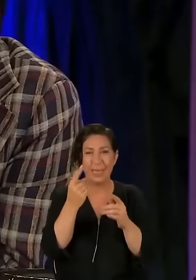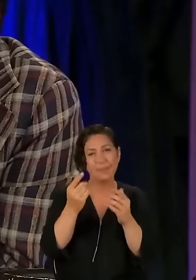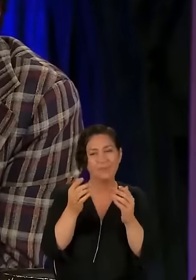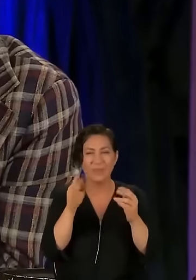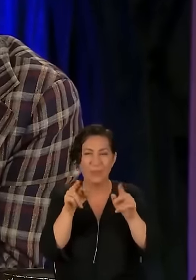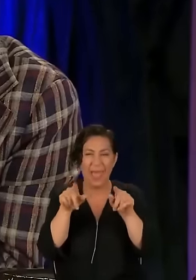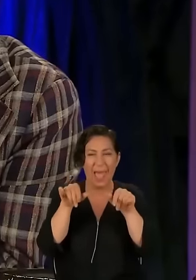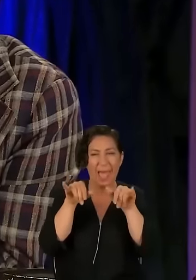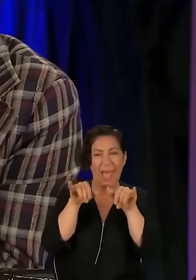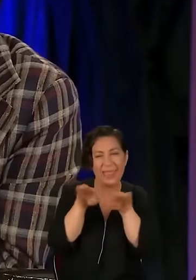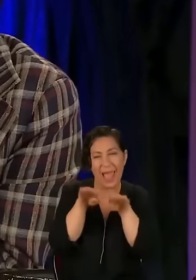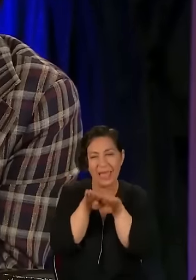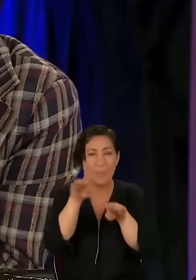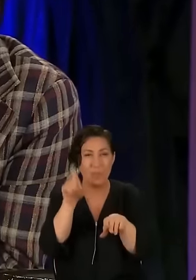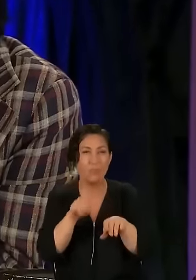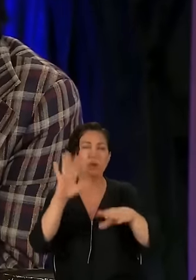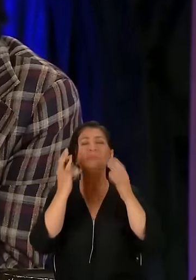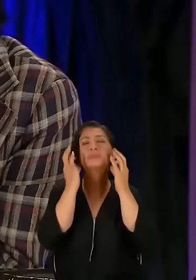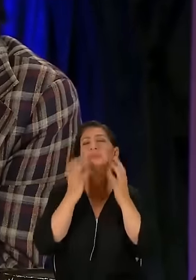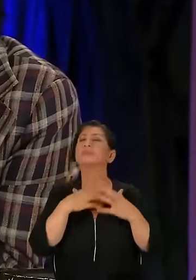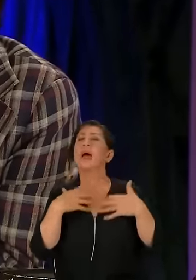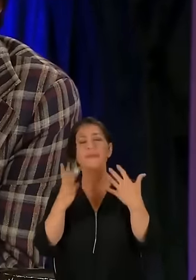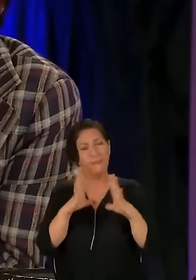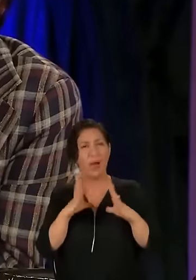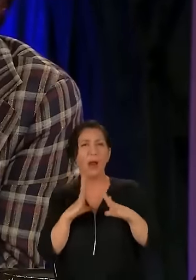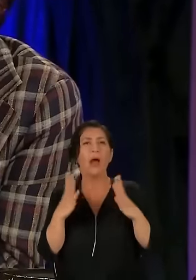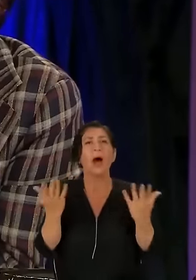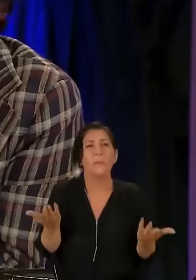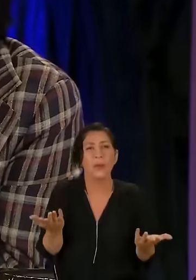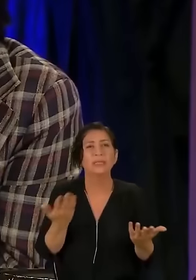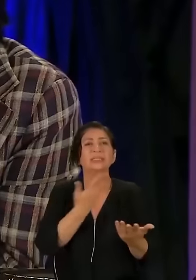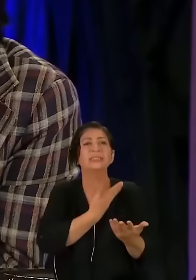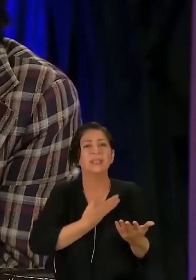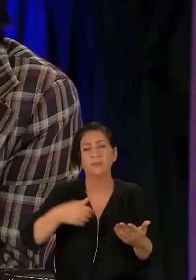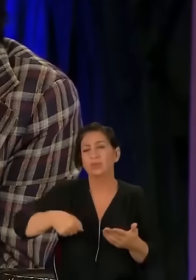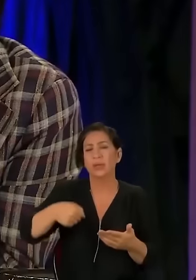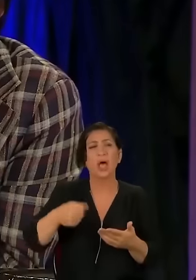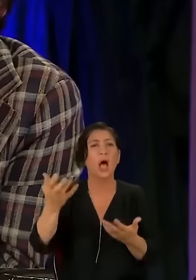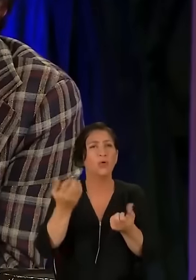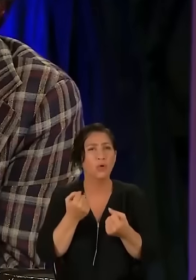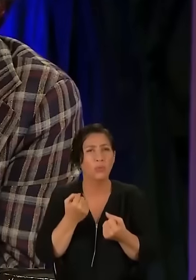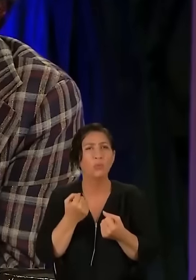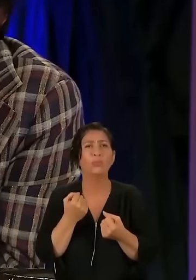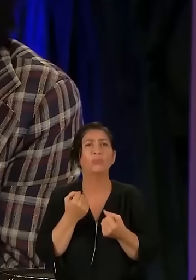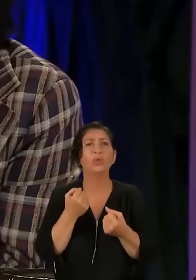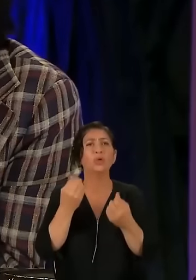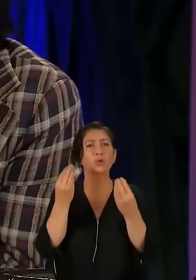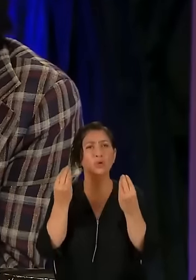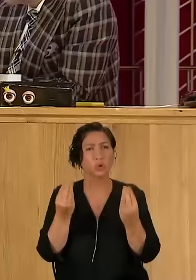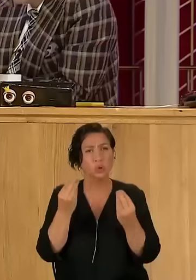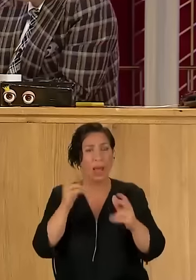işin? Yani evet, bütün bunları takıyorum, takıştırıyorum. Sevdiğim çantaları alıyorum. İşte